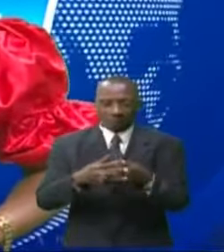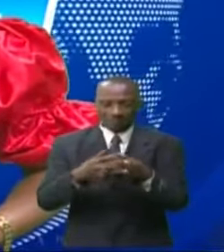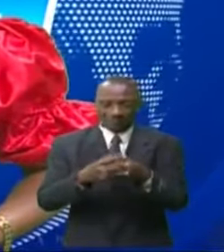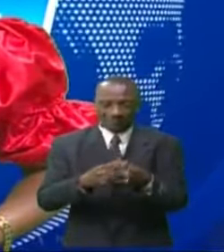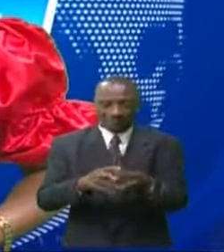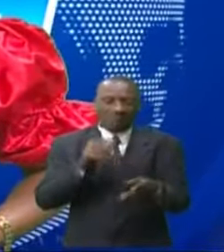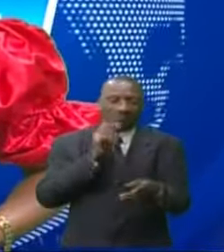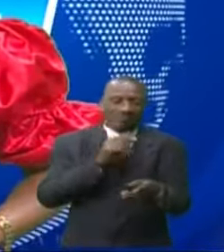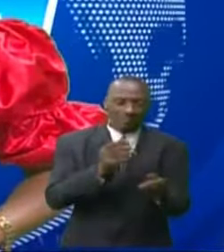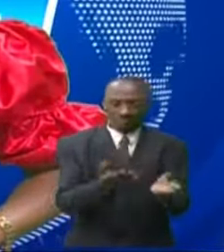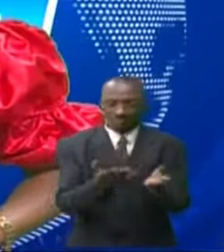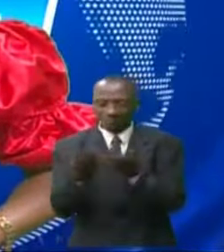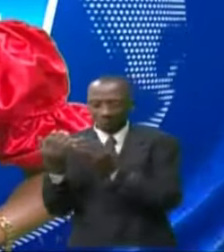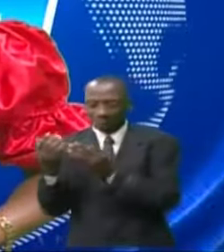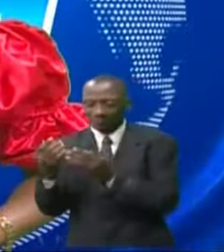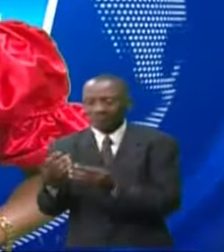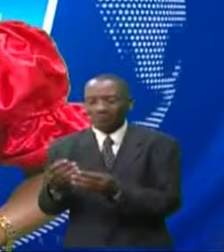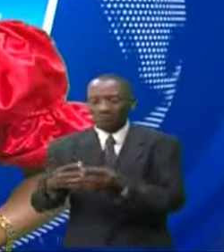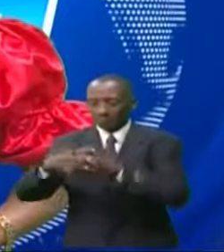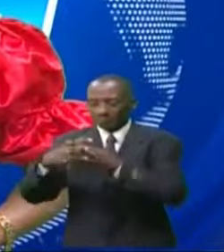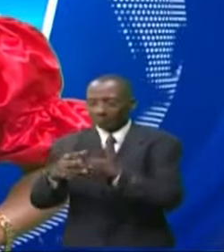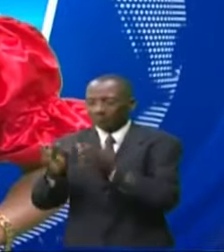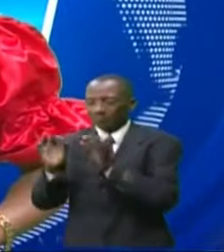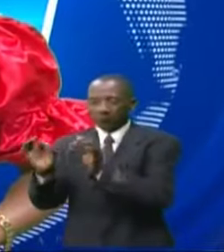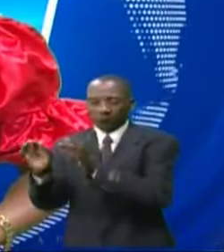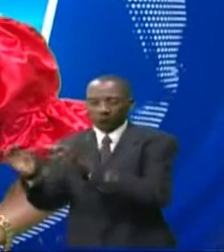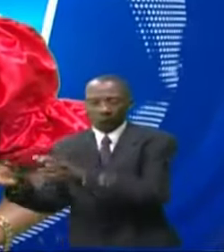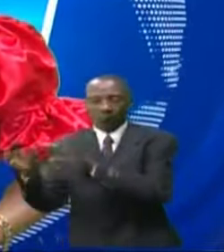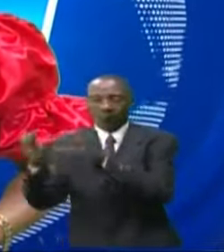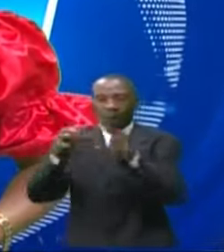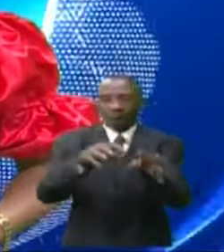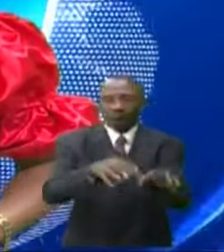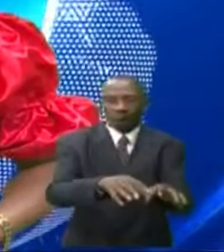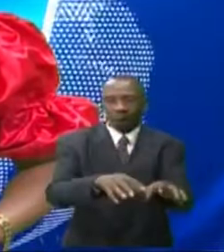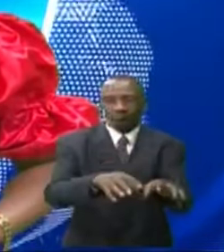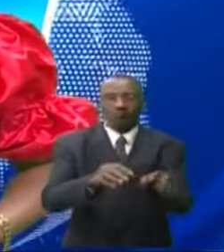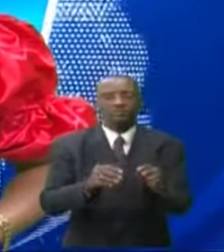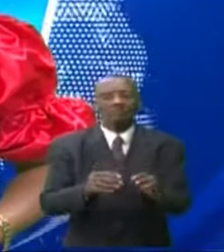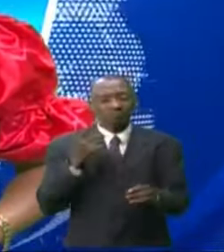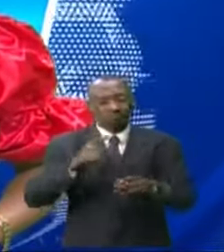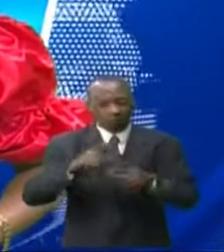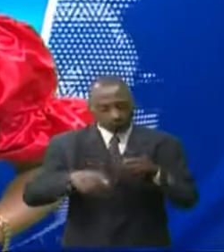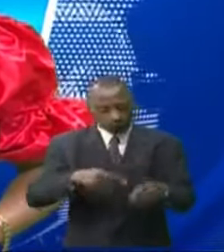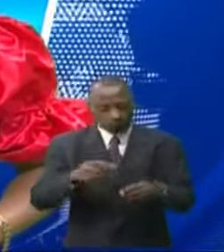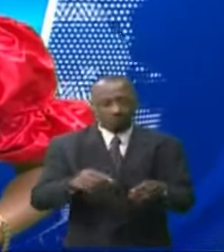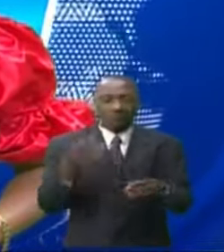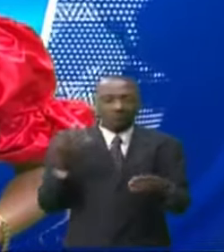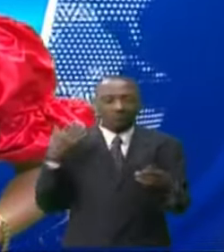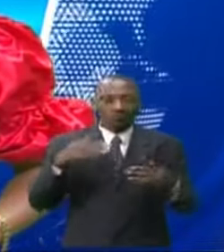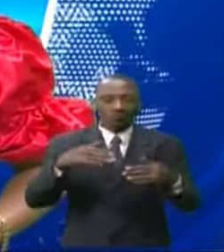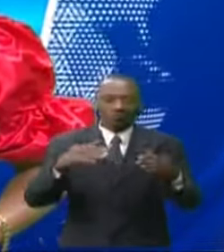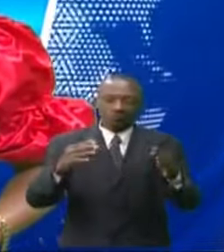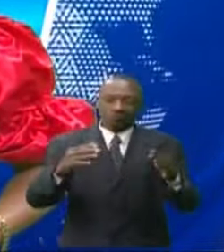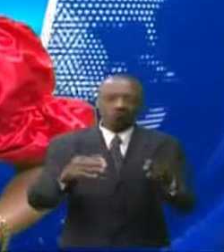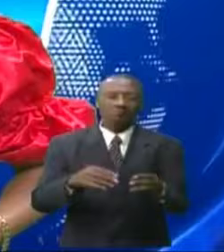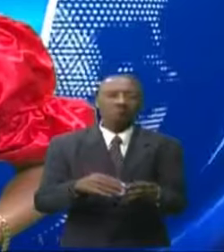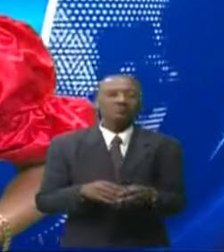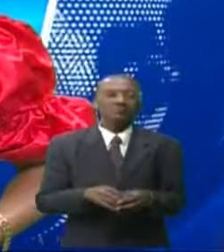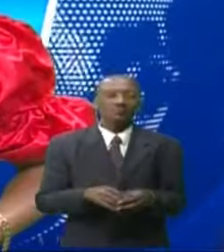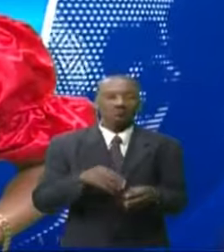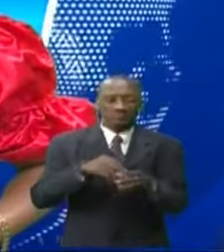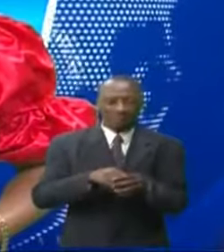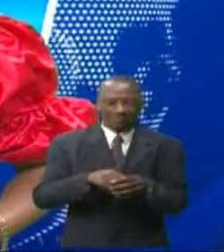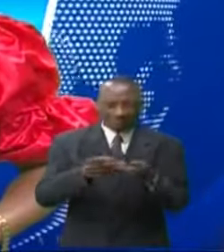dn 250 du réservoir de la station de météo par conséquent une